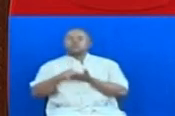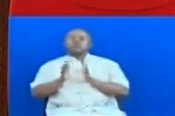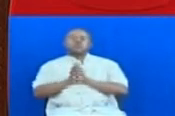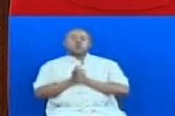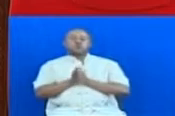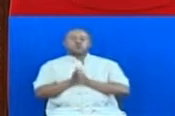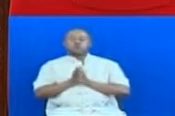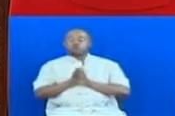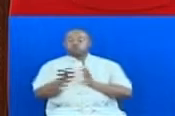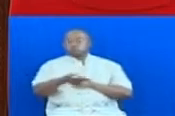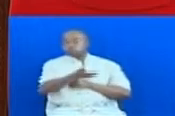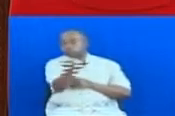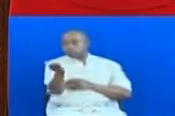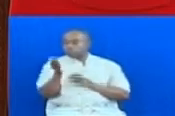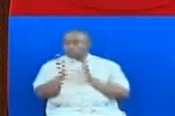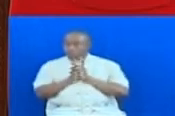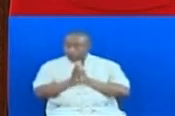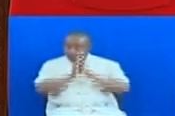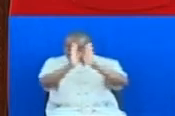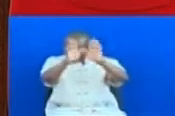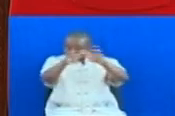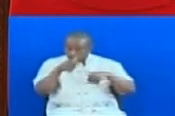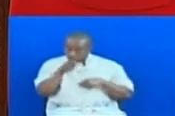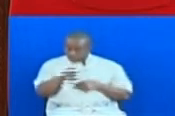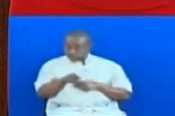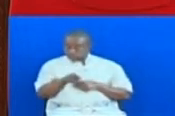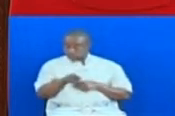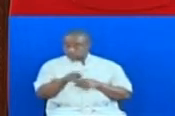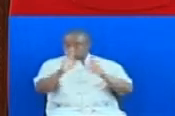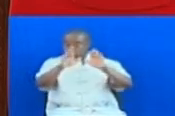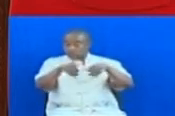hivyo naomba bunge lako tukufu kwa ujumla wake